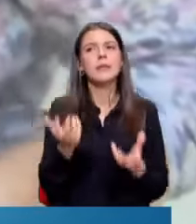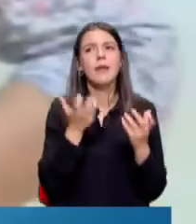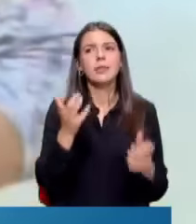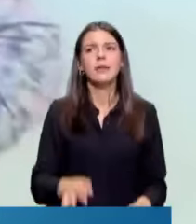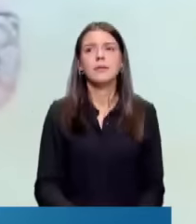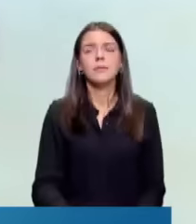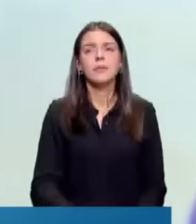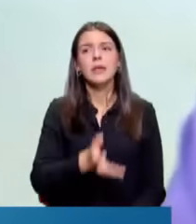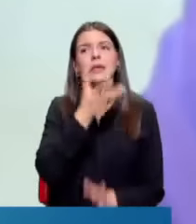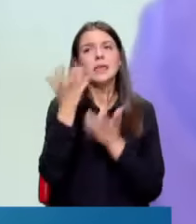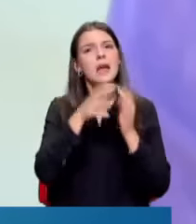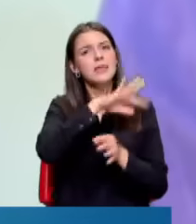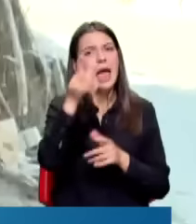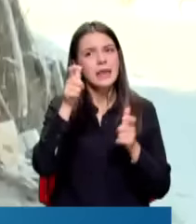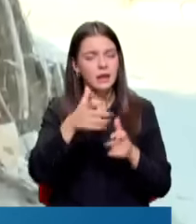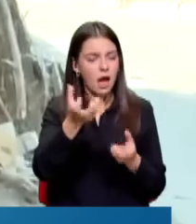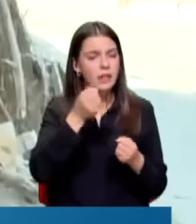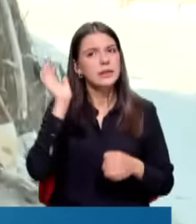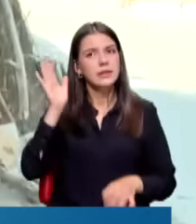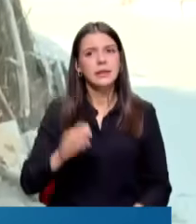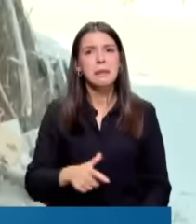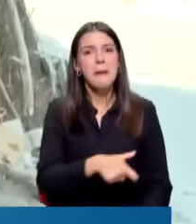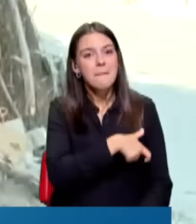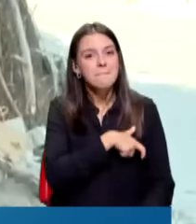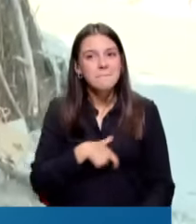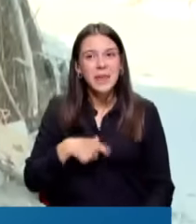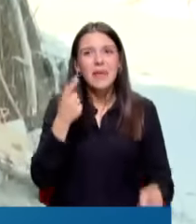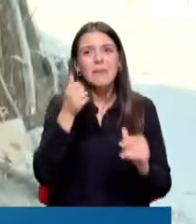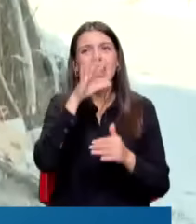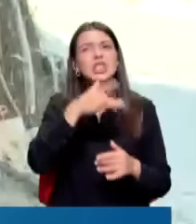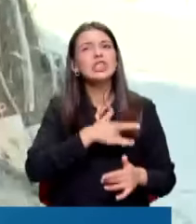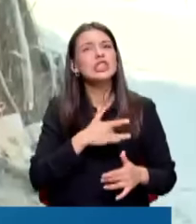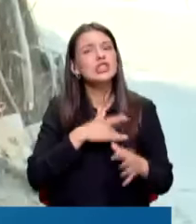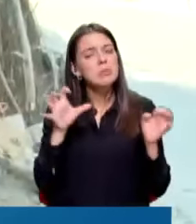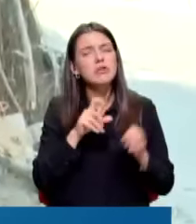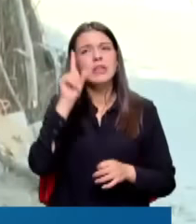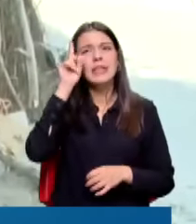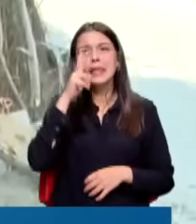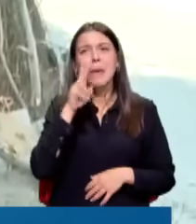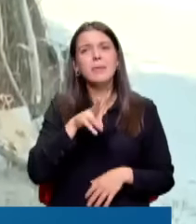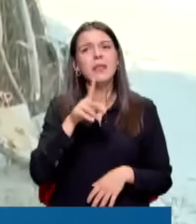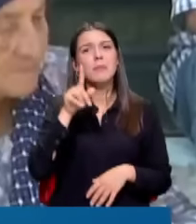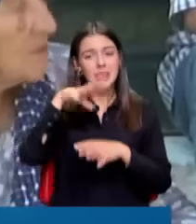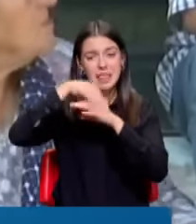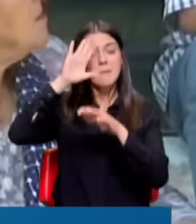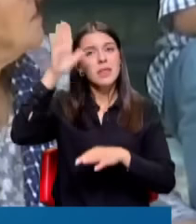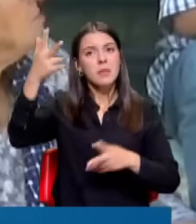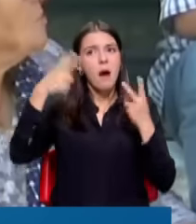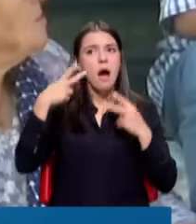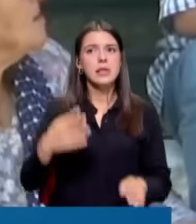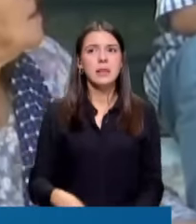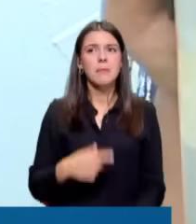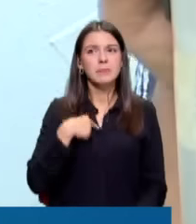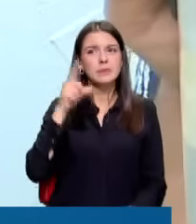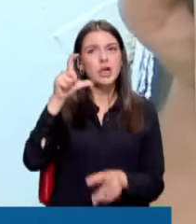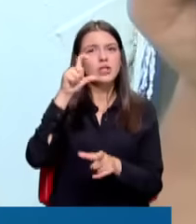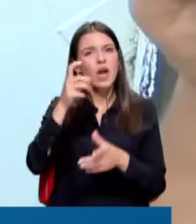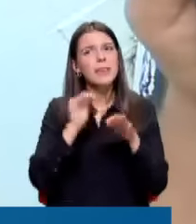Yangın her tarafı bir aldı yürüdü gitti. Milli servet ya. İçim acıyor. Vallahi de billahi çıktım şuraya tepeye ağladım. Biz burada cehennemi